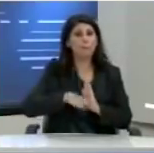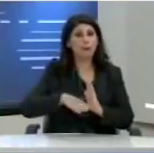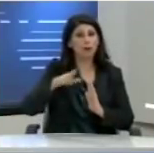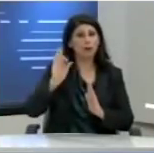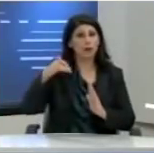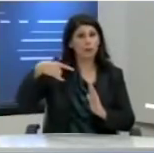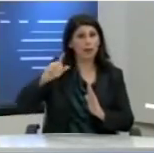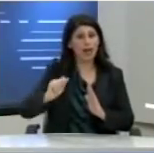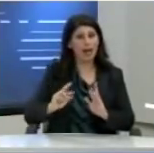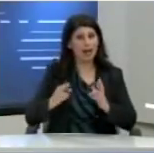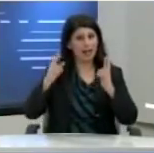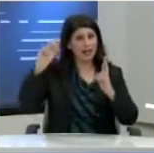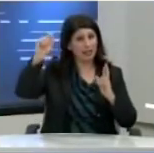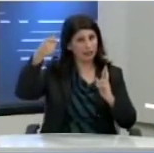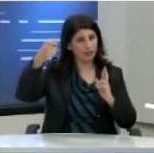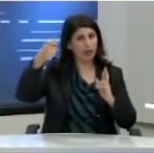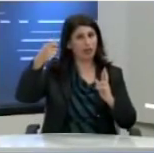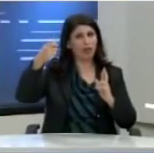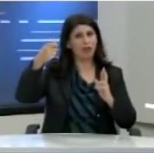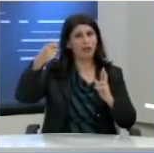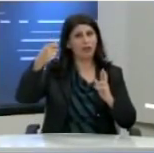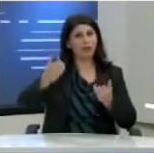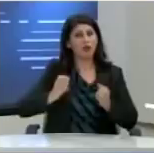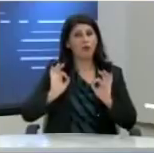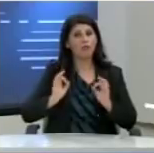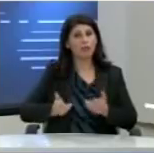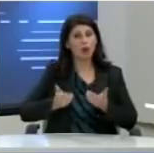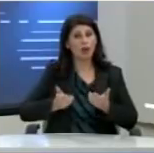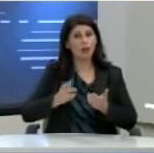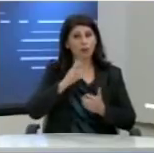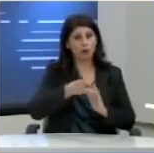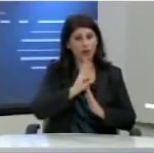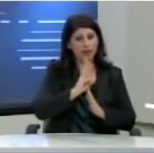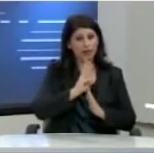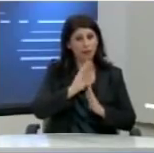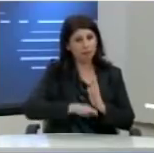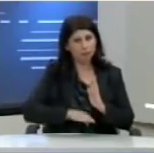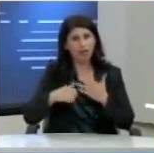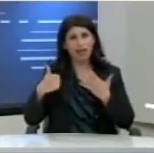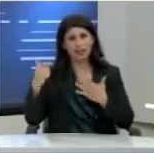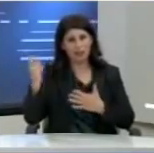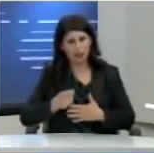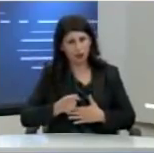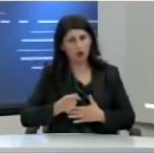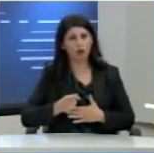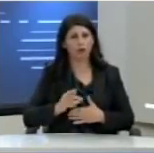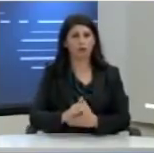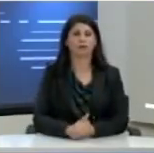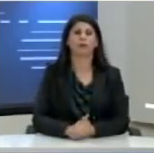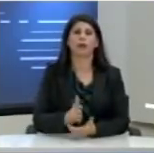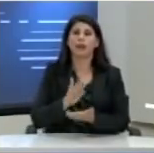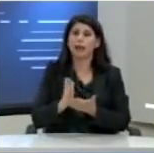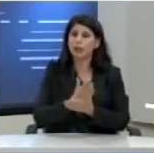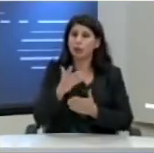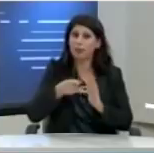στην ενέργεια, στον ηλεκτρισμό, στη ΔΕΗ και στο φυσικό αέριο από το 13% στο 6% και η κατανομή της